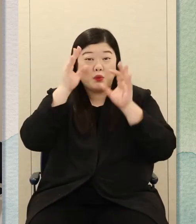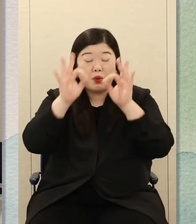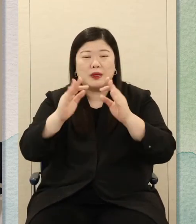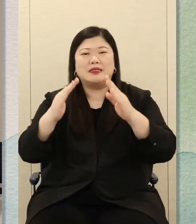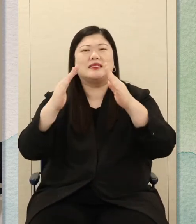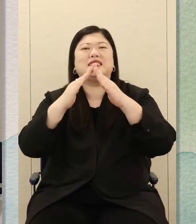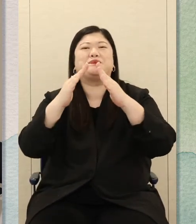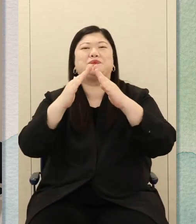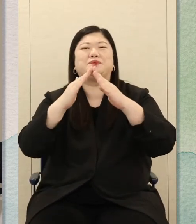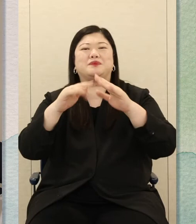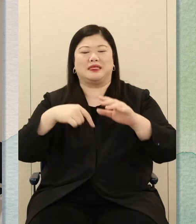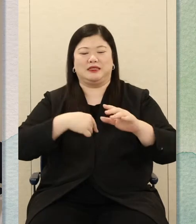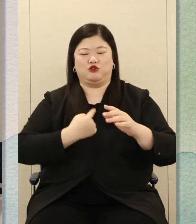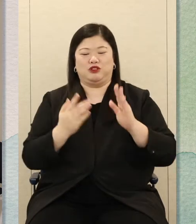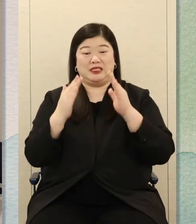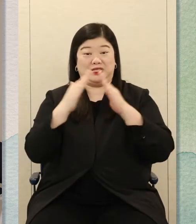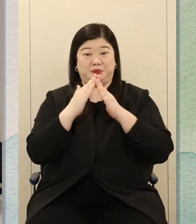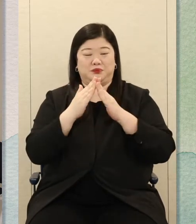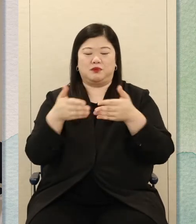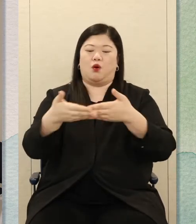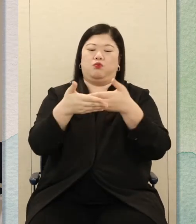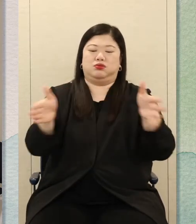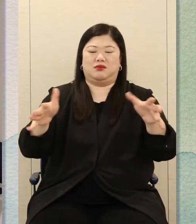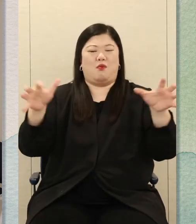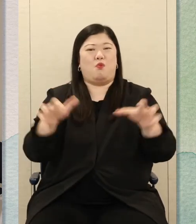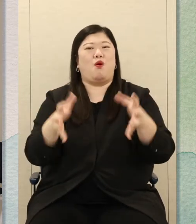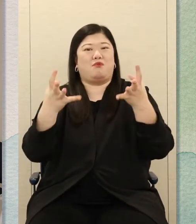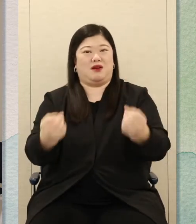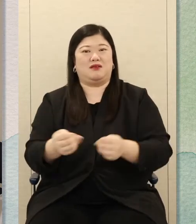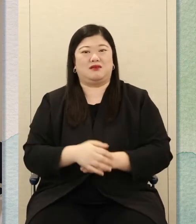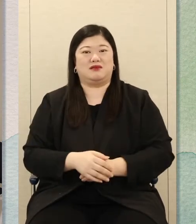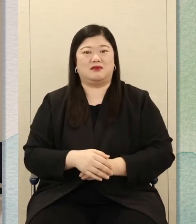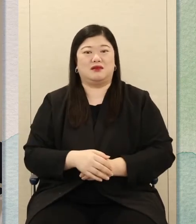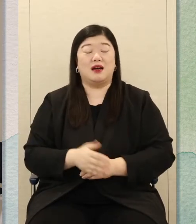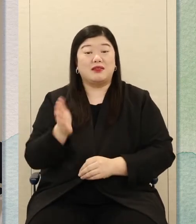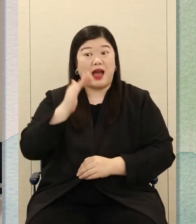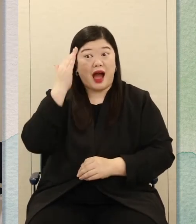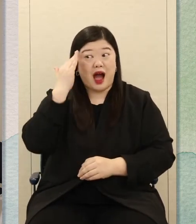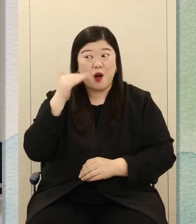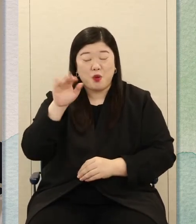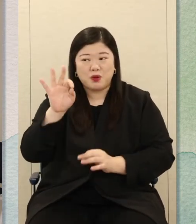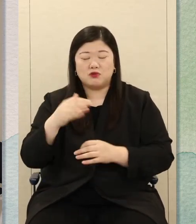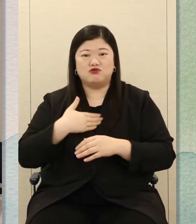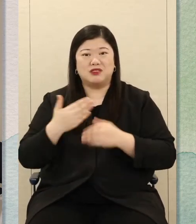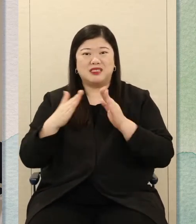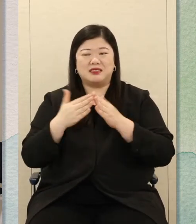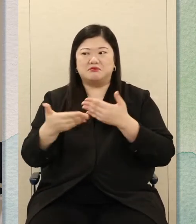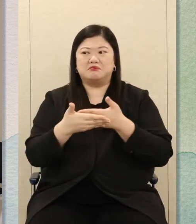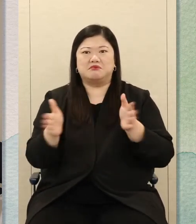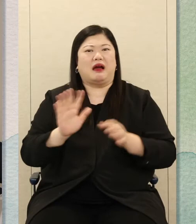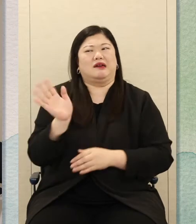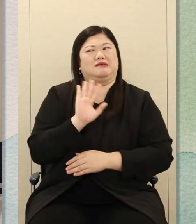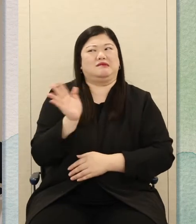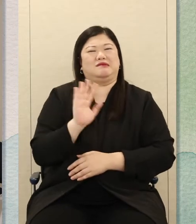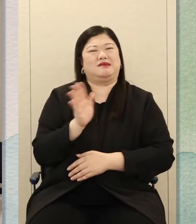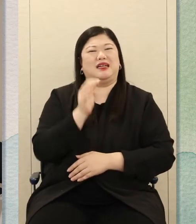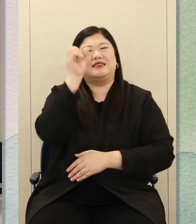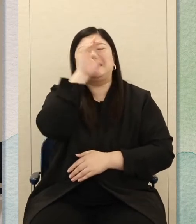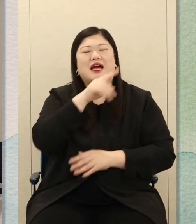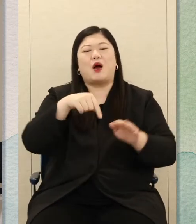외국은요. 예, 자기 집에서 많이 해요. 근데 우리나라는 자기 집에서 하는 거 굉장히 싫어하기 때문에 그럼 이제 공적 공간을 빌려서 하는